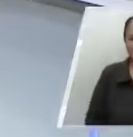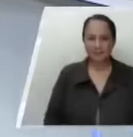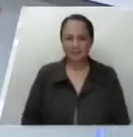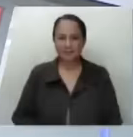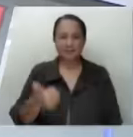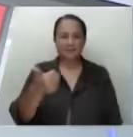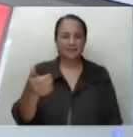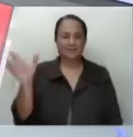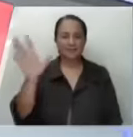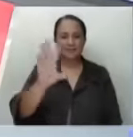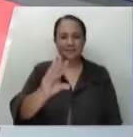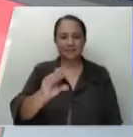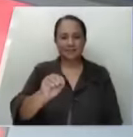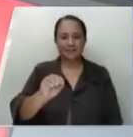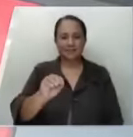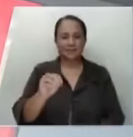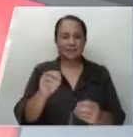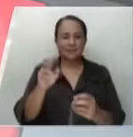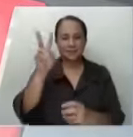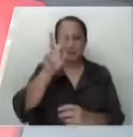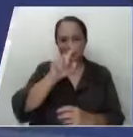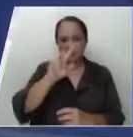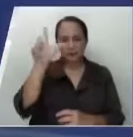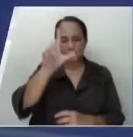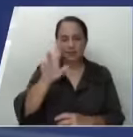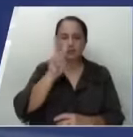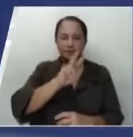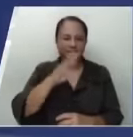Magandang gabi po, Luzon, Visayas at Mindanao.